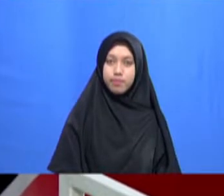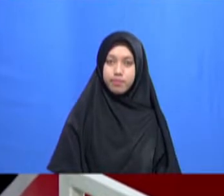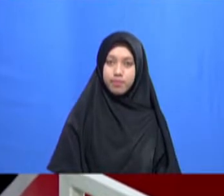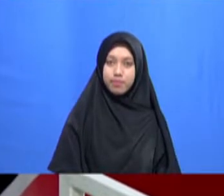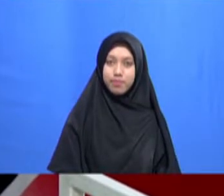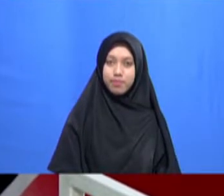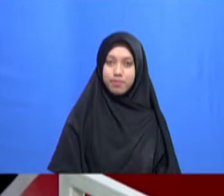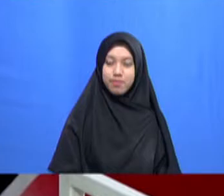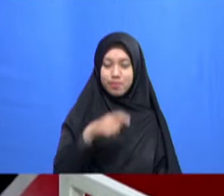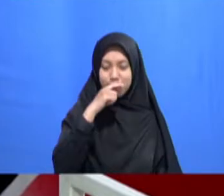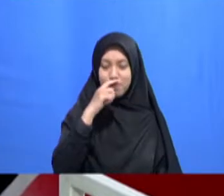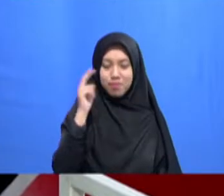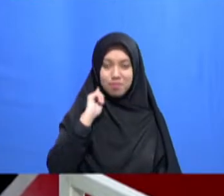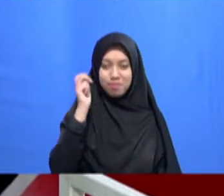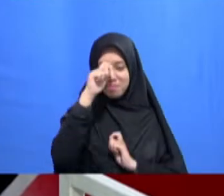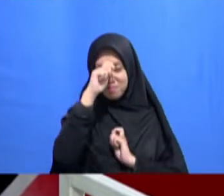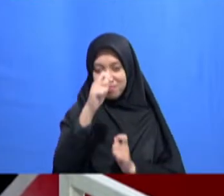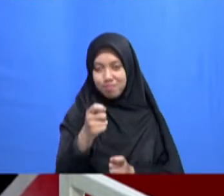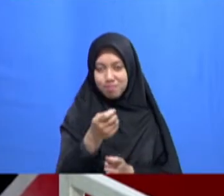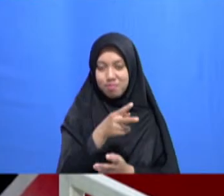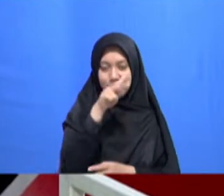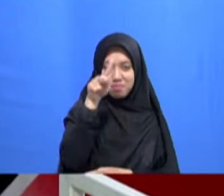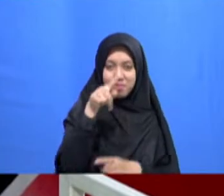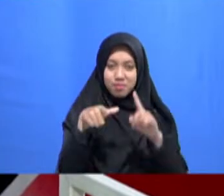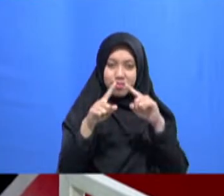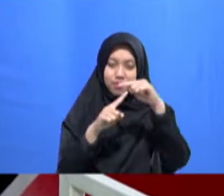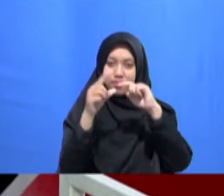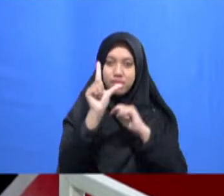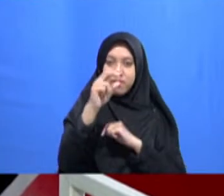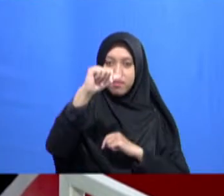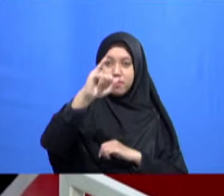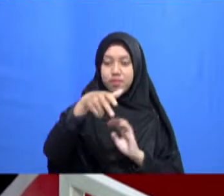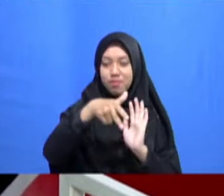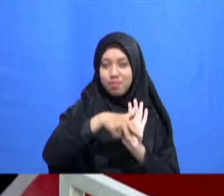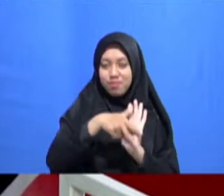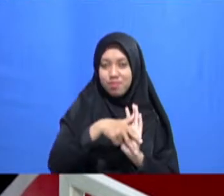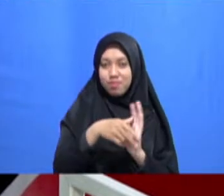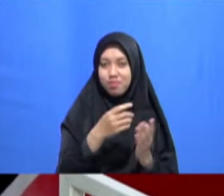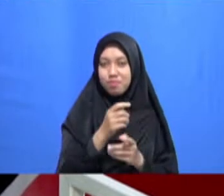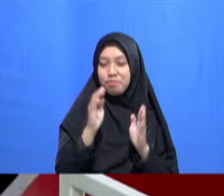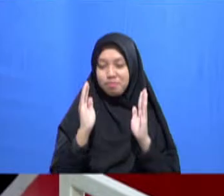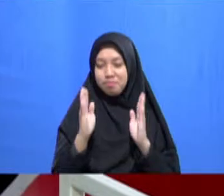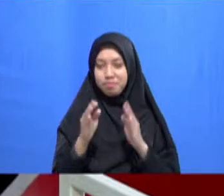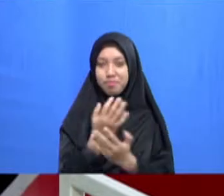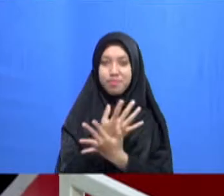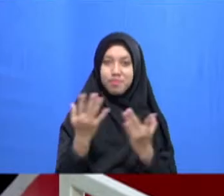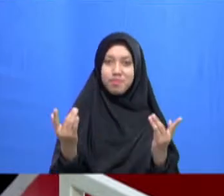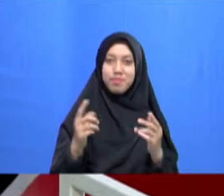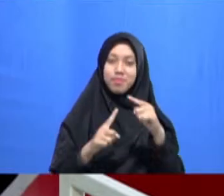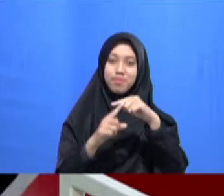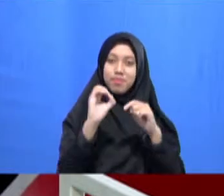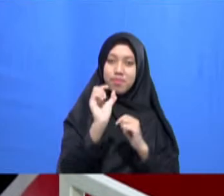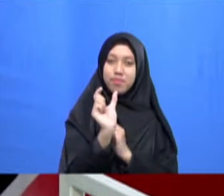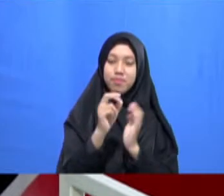Baik, Bapak Ibu hadirin yang kami hormati serta pemirsa TVRI Sulawesi Tengah, terkhusus masyarakat Kabupaten Tojo Una-Una dan juga pendengar setia